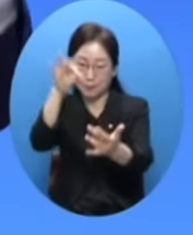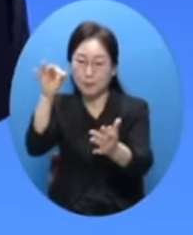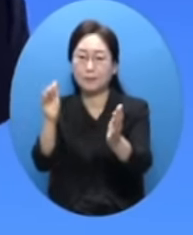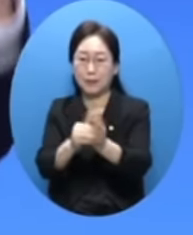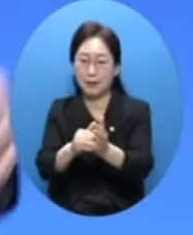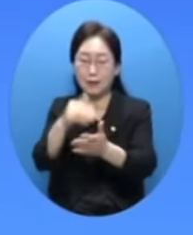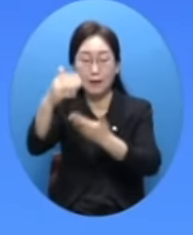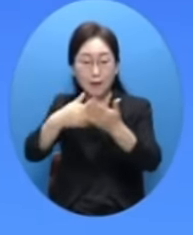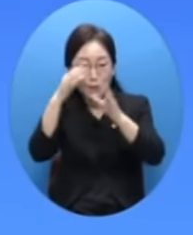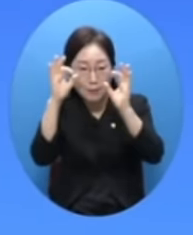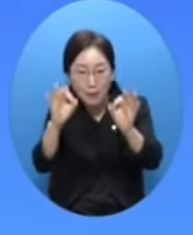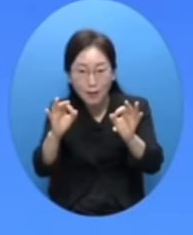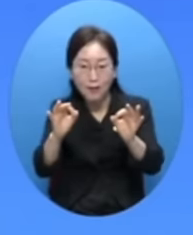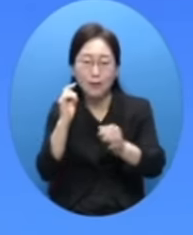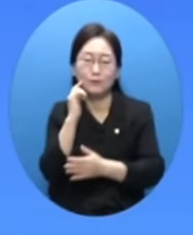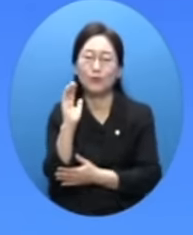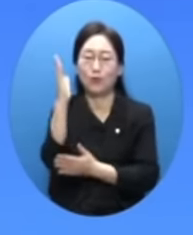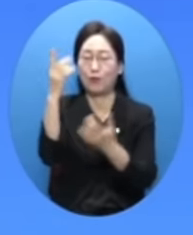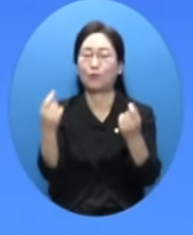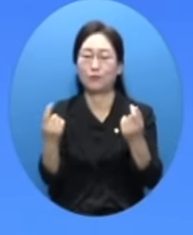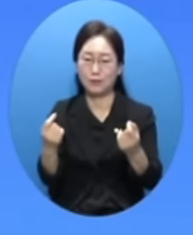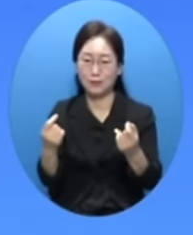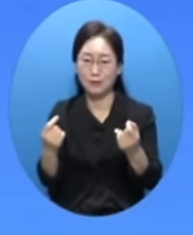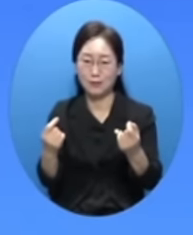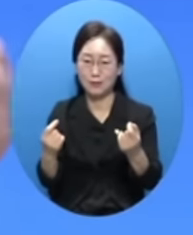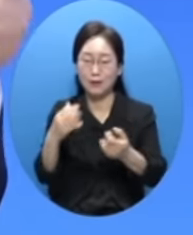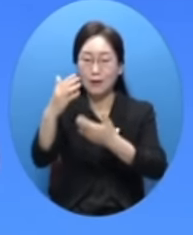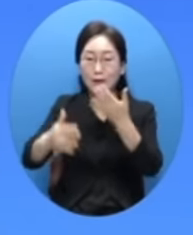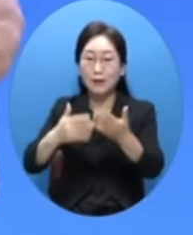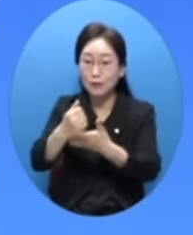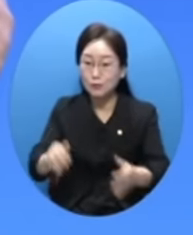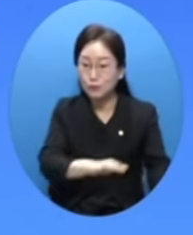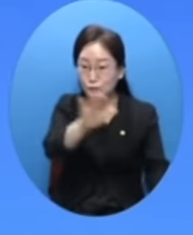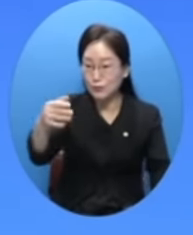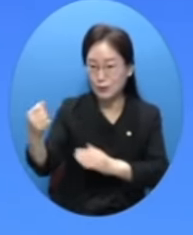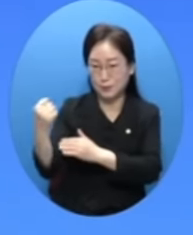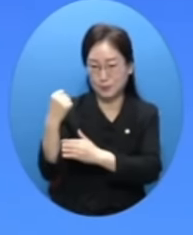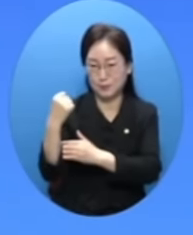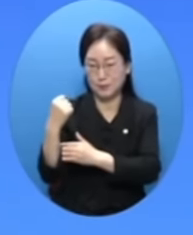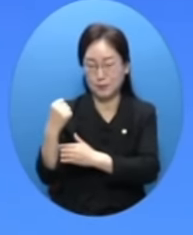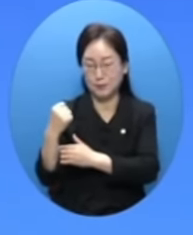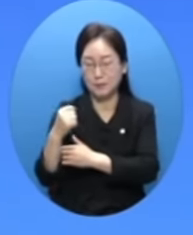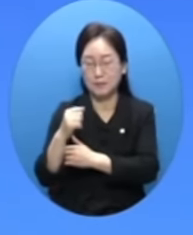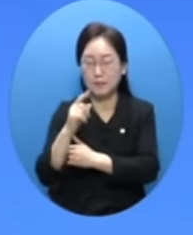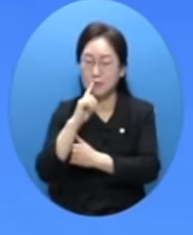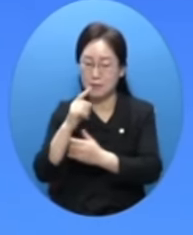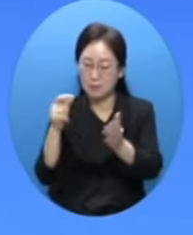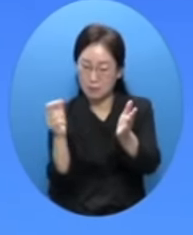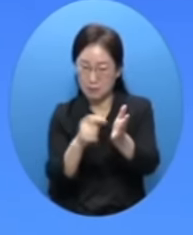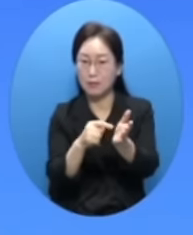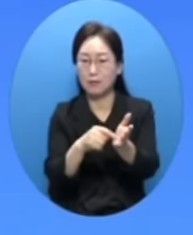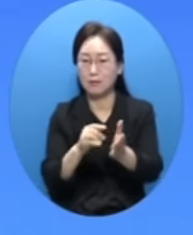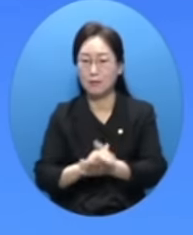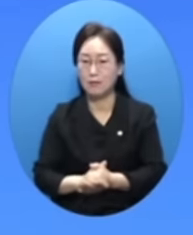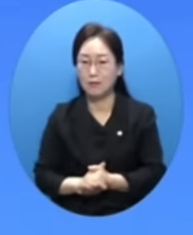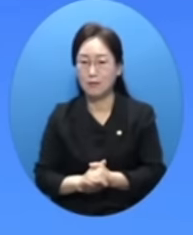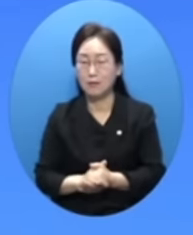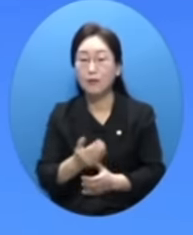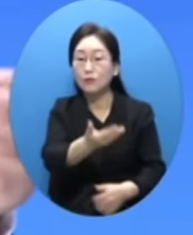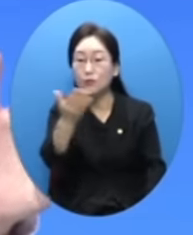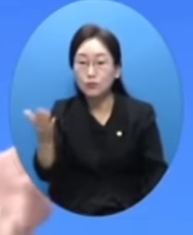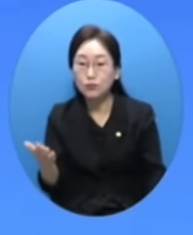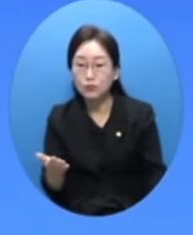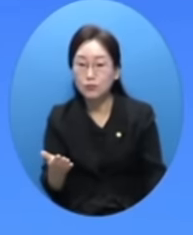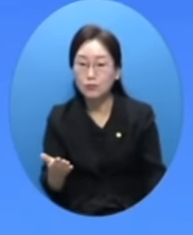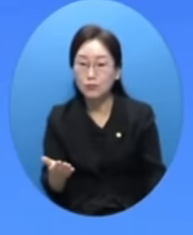하나님 보시기에 영화로운 존재가 되었고 하나님 우리 힘이 되셨다고 성경은 말씀하고 있는 것입니다. 여러분